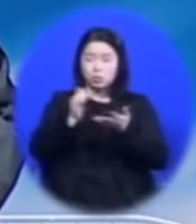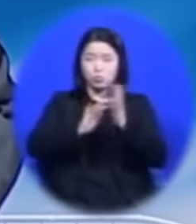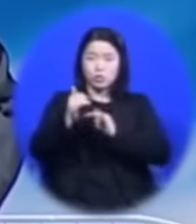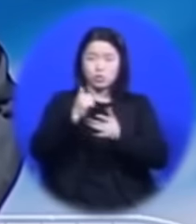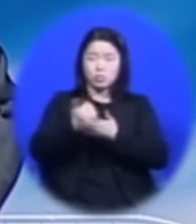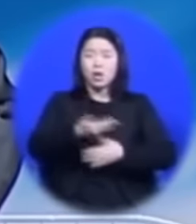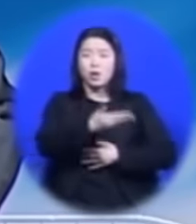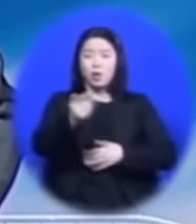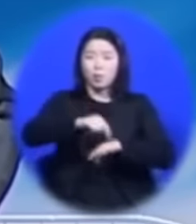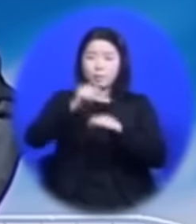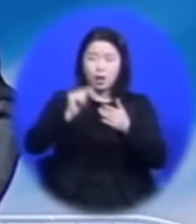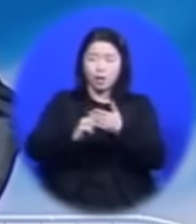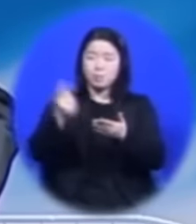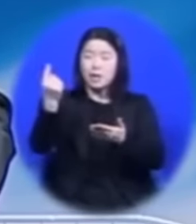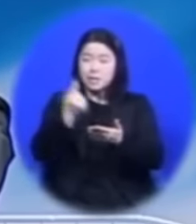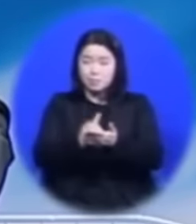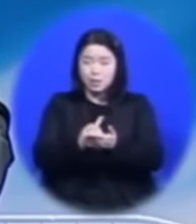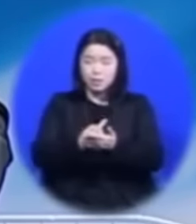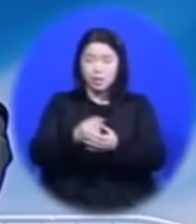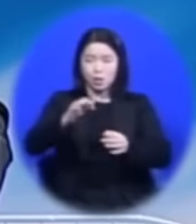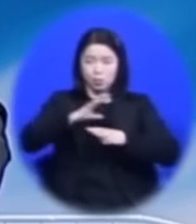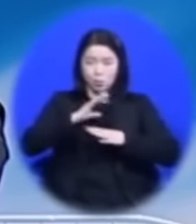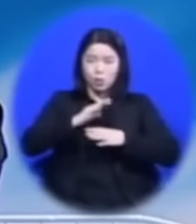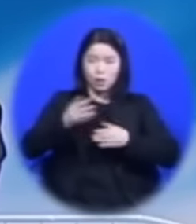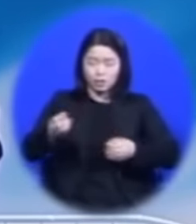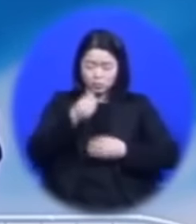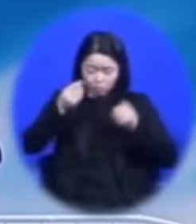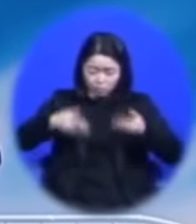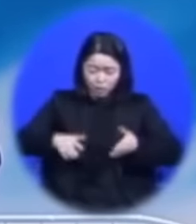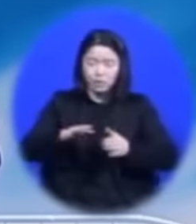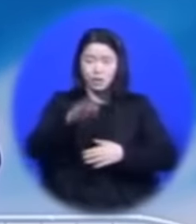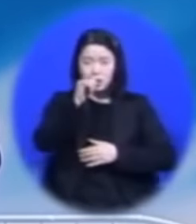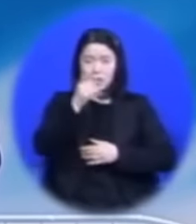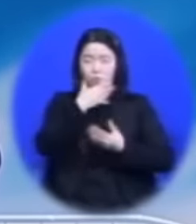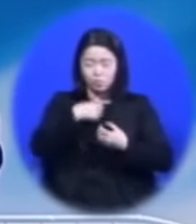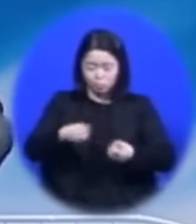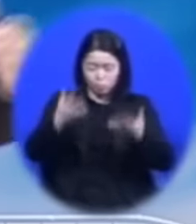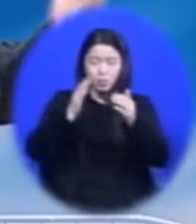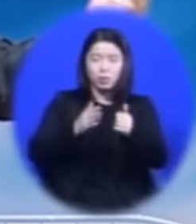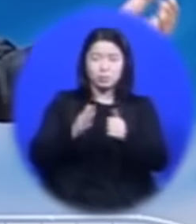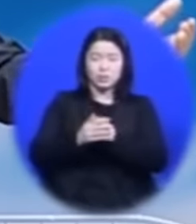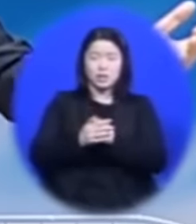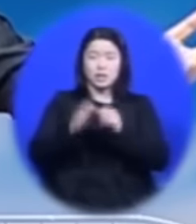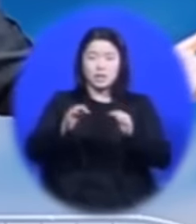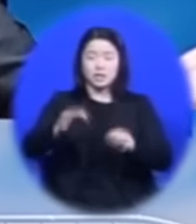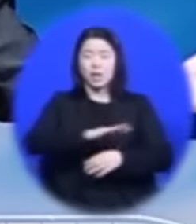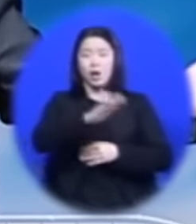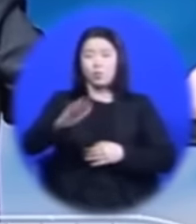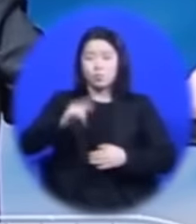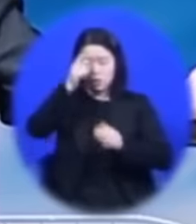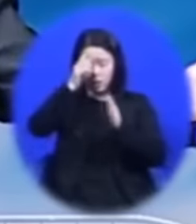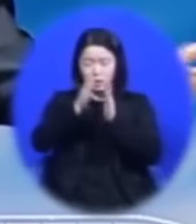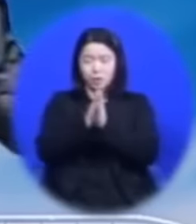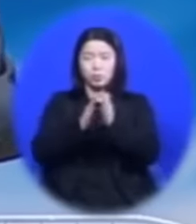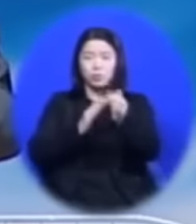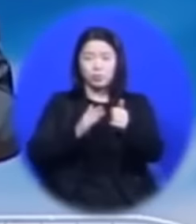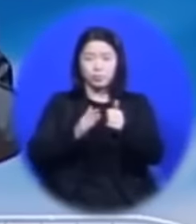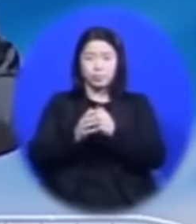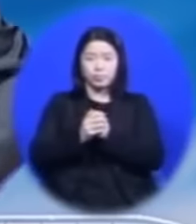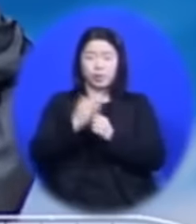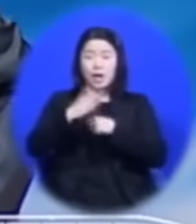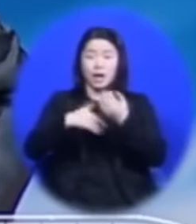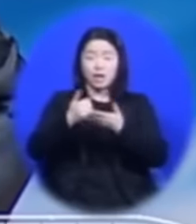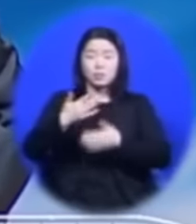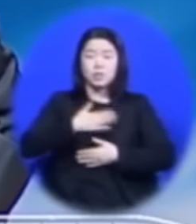여러분의 마음에 임하시는 놀라운 성탄의 역사가 있기를 축복합니다. 이제 우리 기도하십시다. 하나님,